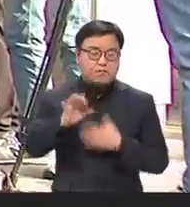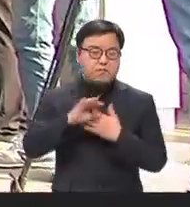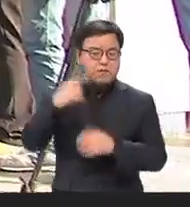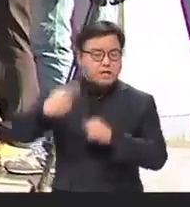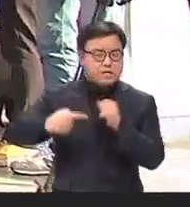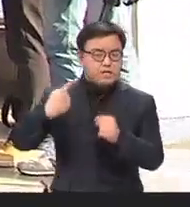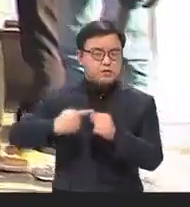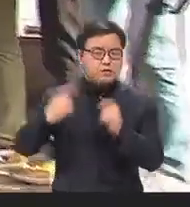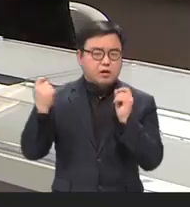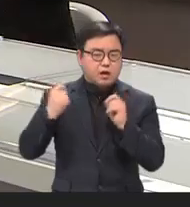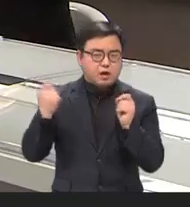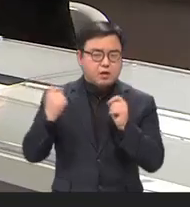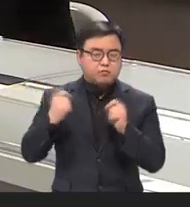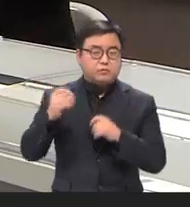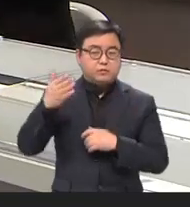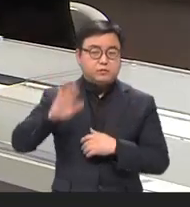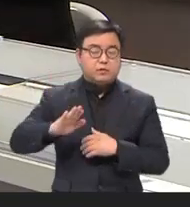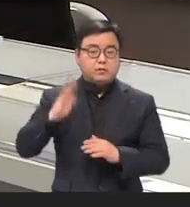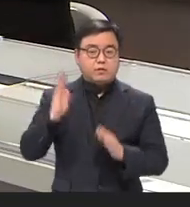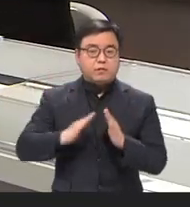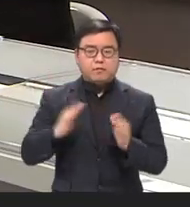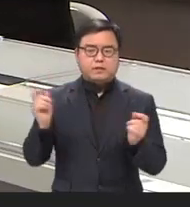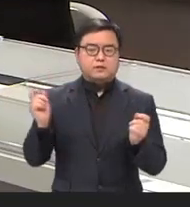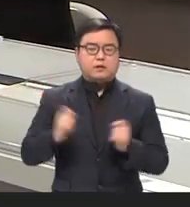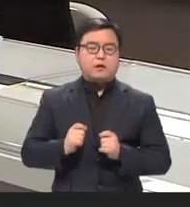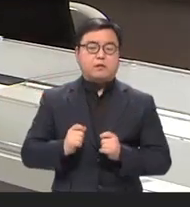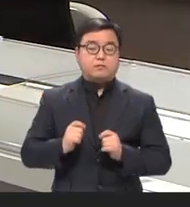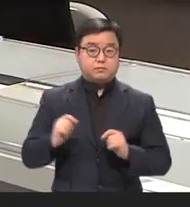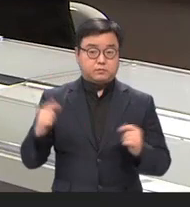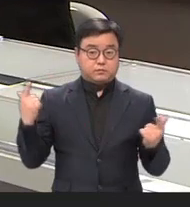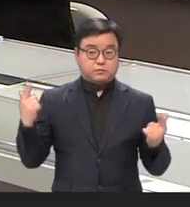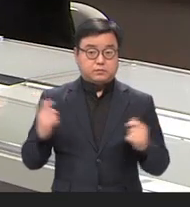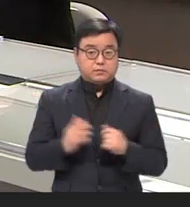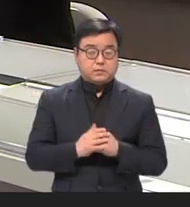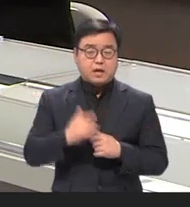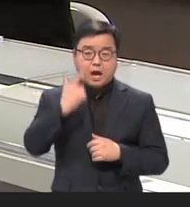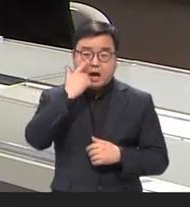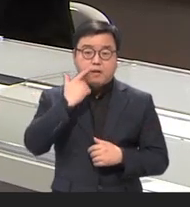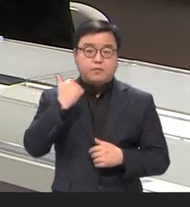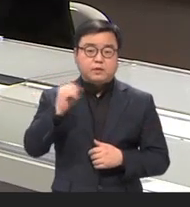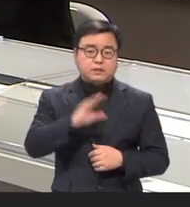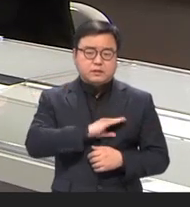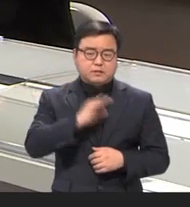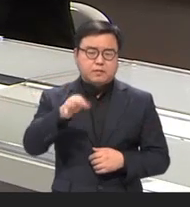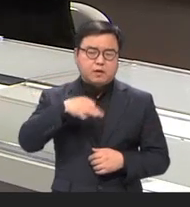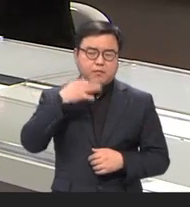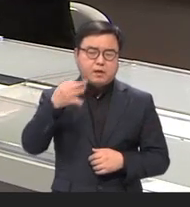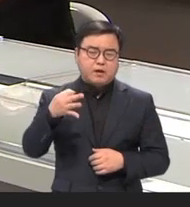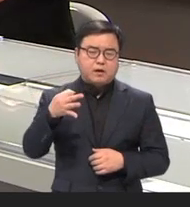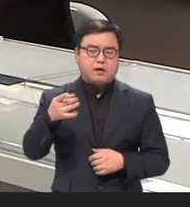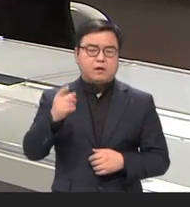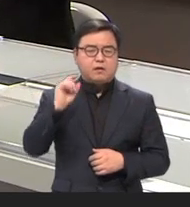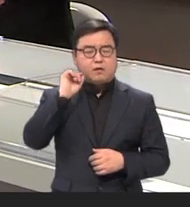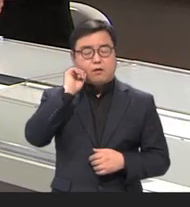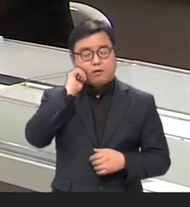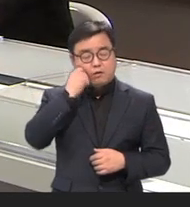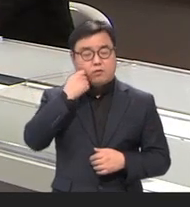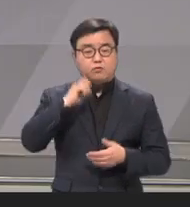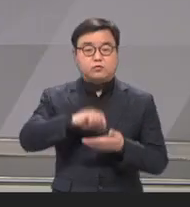1년 인데 이건 결코 짧은 시간이 아닙니다 아버지 란 호칭을 붙이게 조차 어 꺼려지는